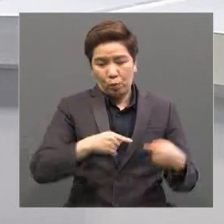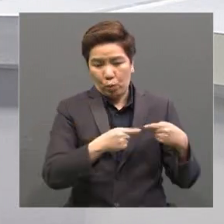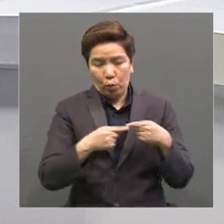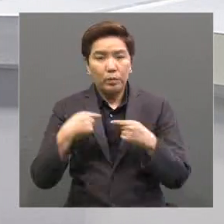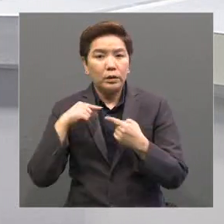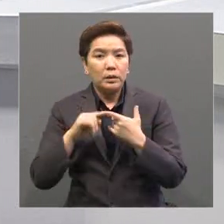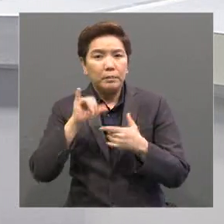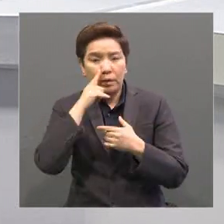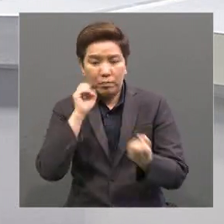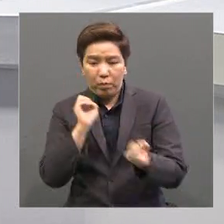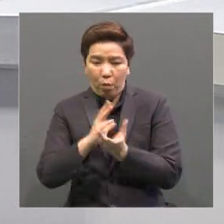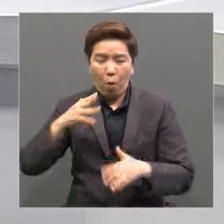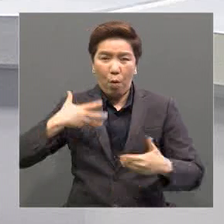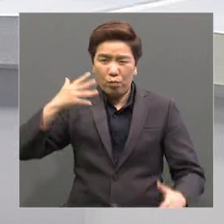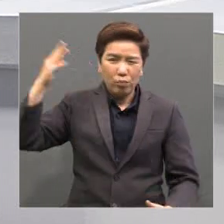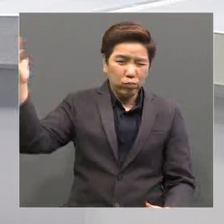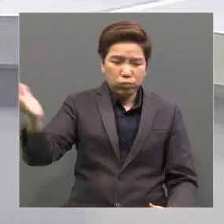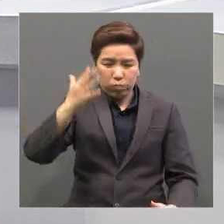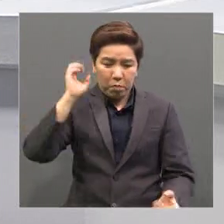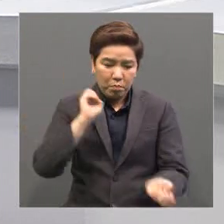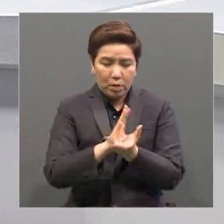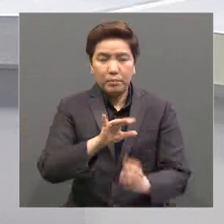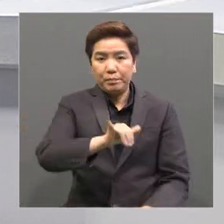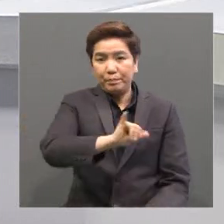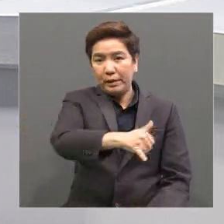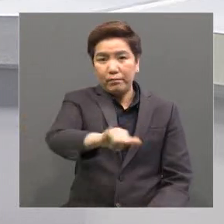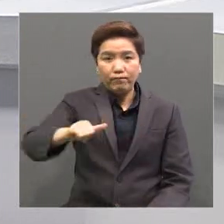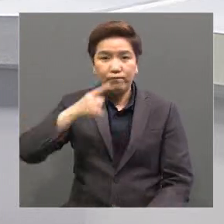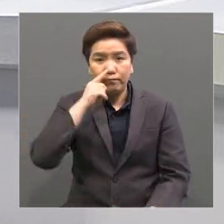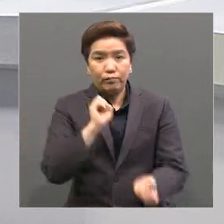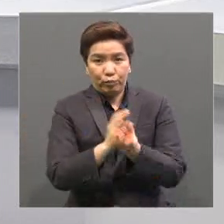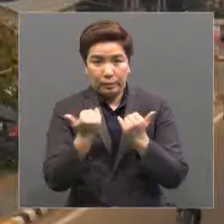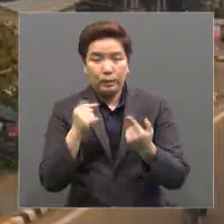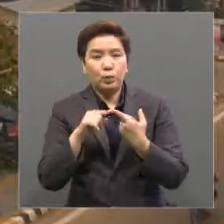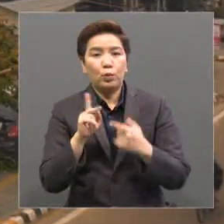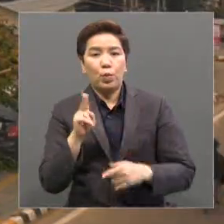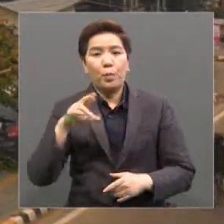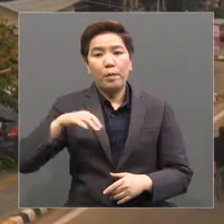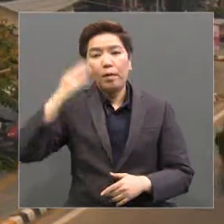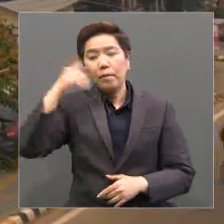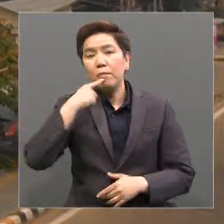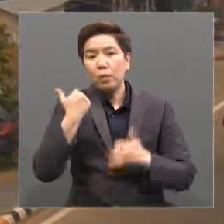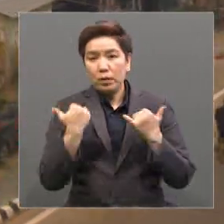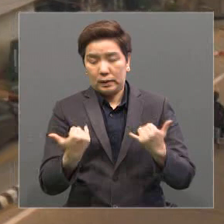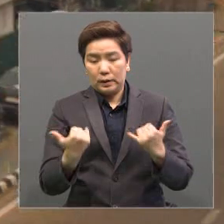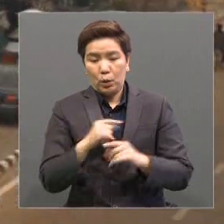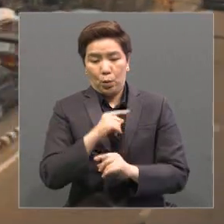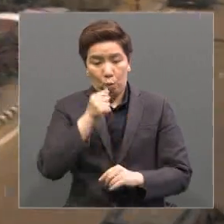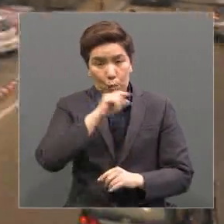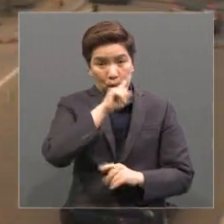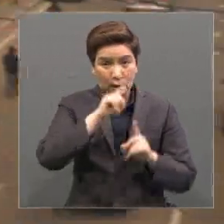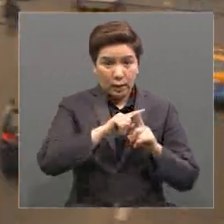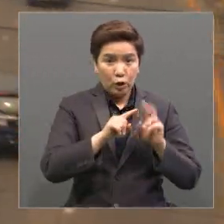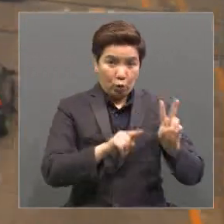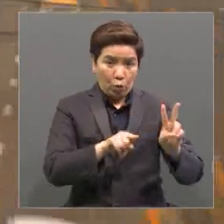นะครับแล้วก็อาจจะเกิดพายุฤดูร้อนขึ้นได้ในบางพื้นที่กรมอุตุนิยมวิทยาคาดการณ์ครับว่าในช่วงวันที่ 2